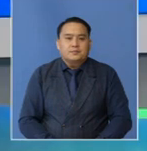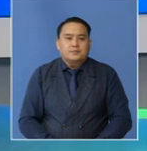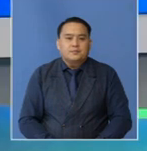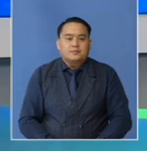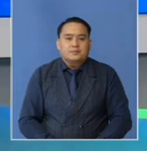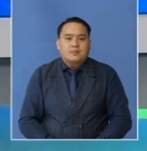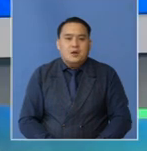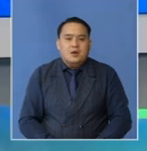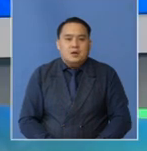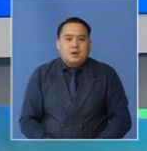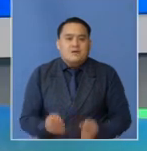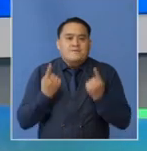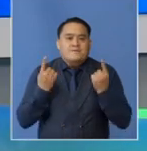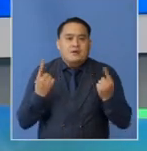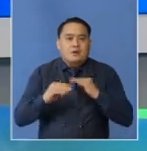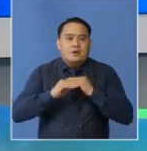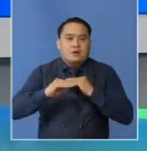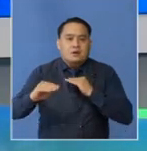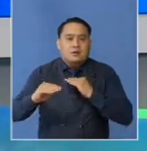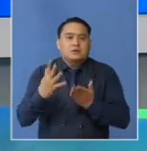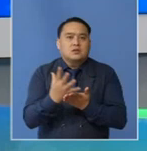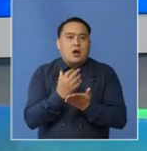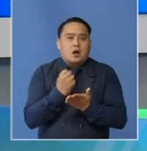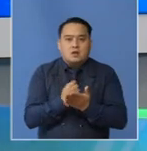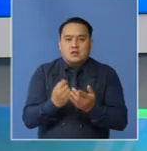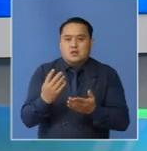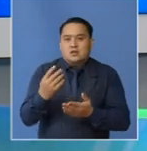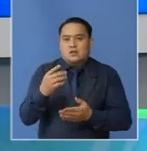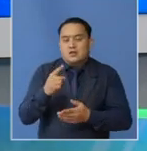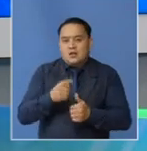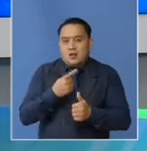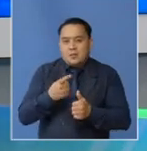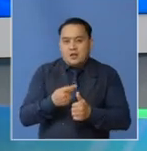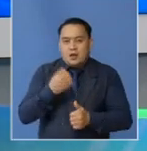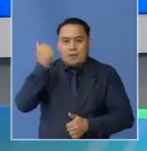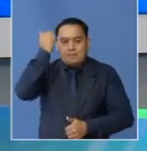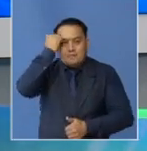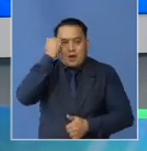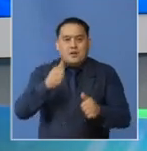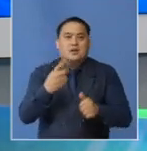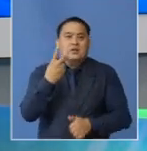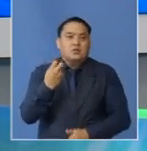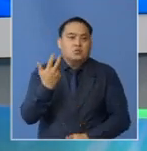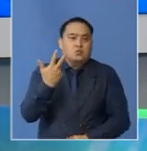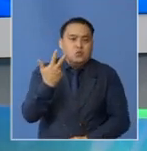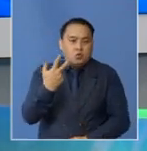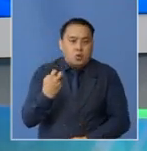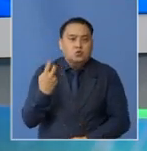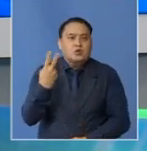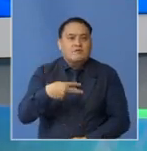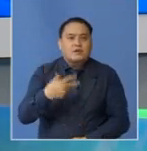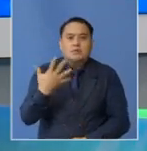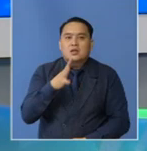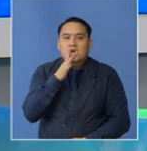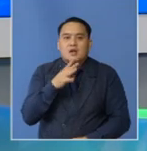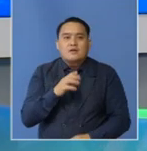Продолжаем выпуск. Великая степь хранит имена выдающихся личностей и память о них. 325-летие великого Бия и